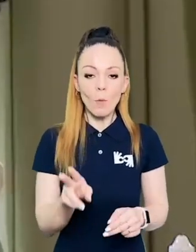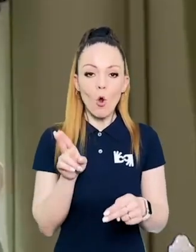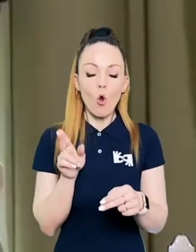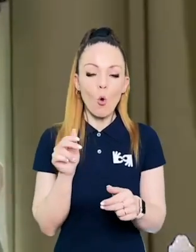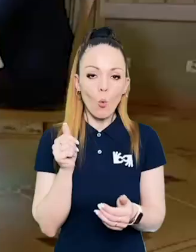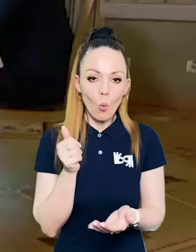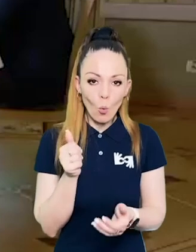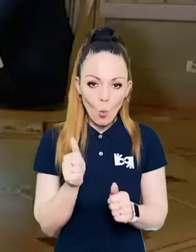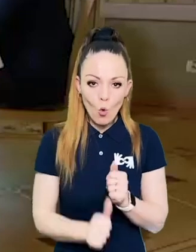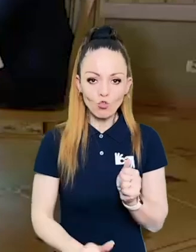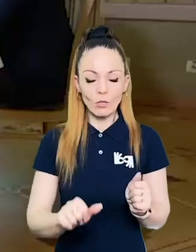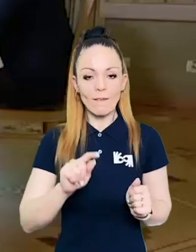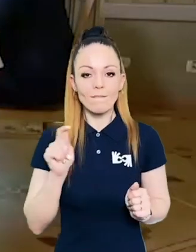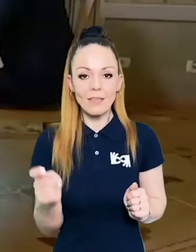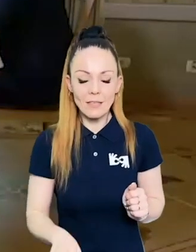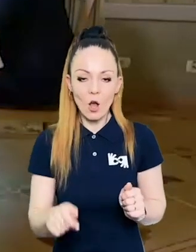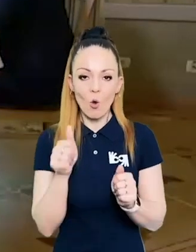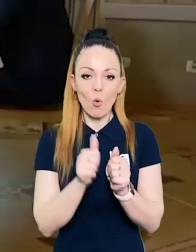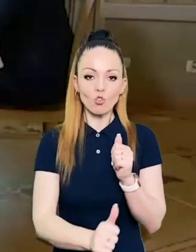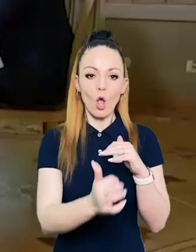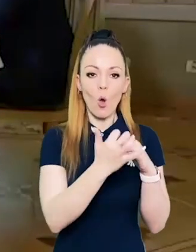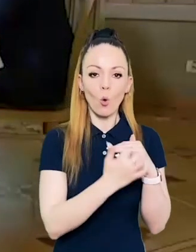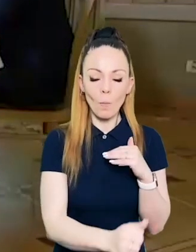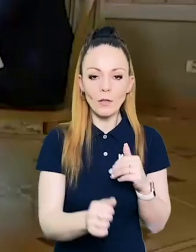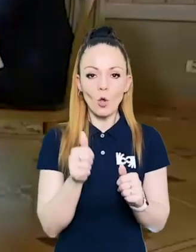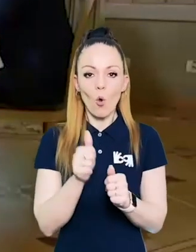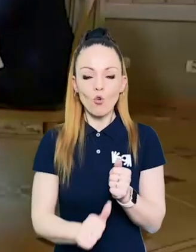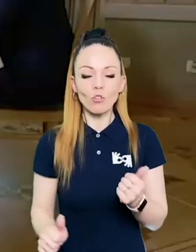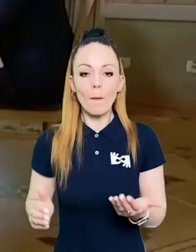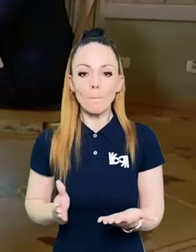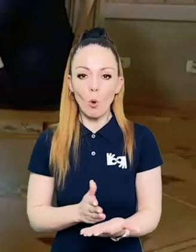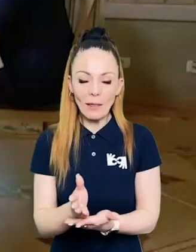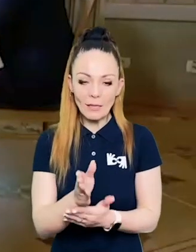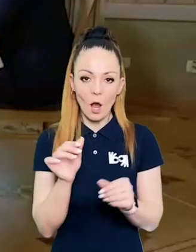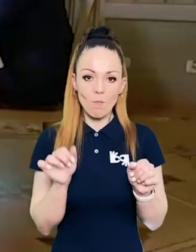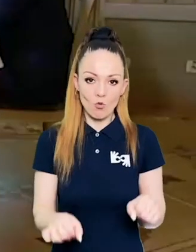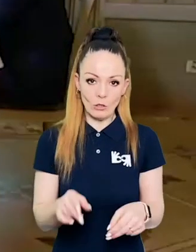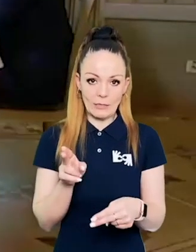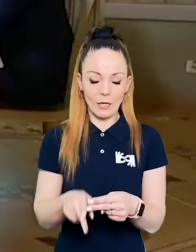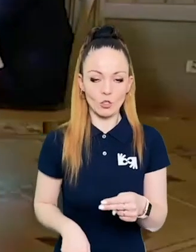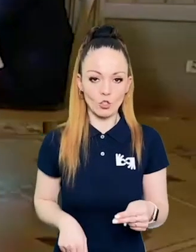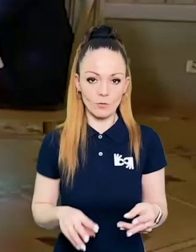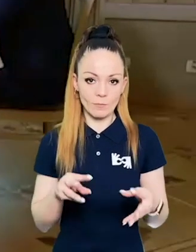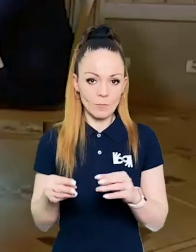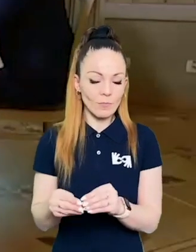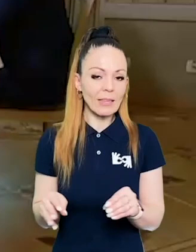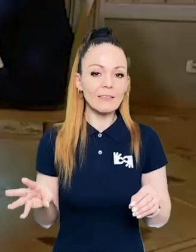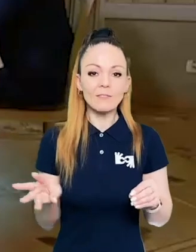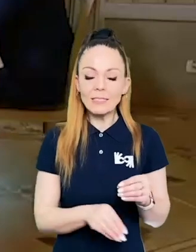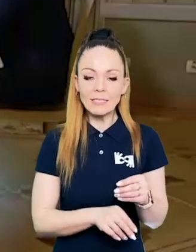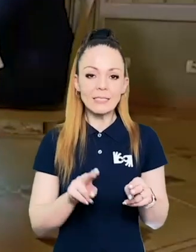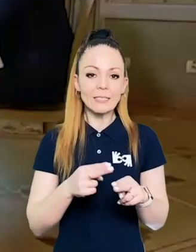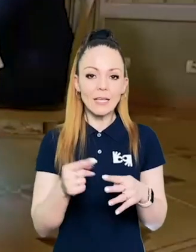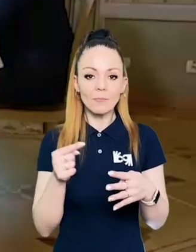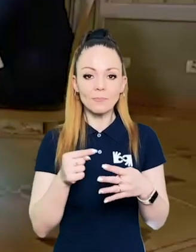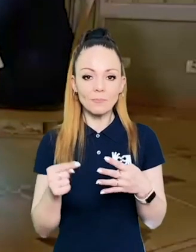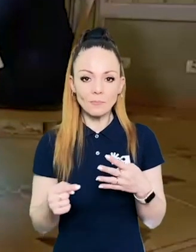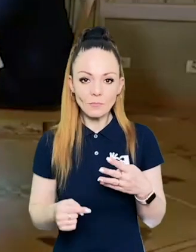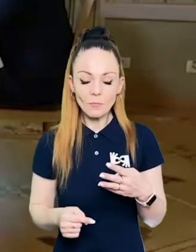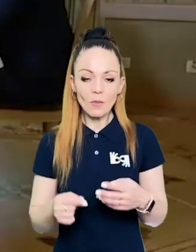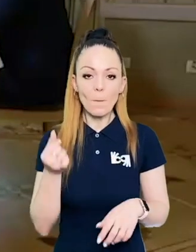кожна війна, чим кожна окупація, чим кожна агресивна політика може закінчитися. Що всі ці